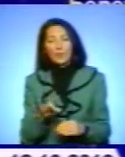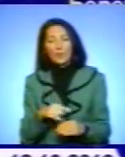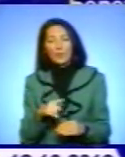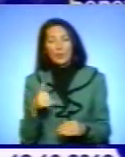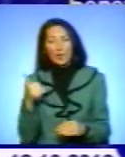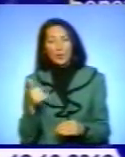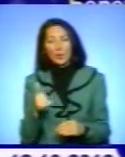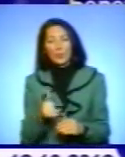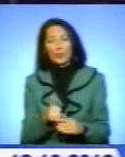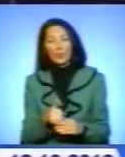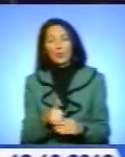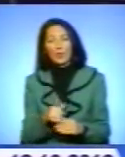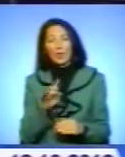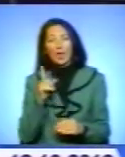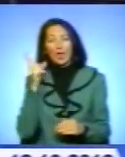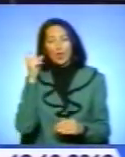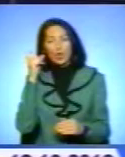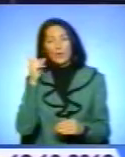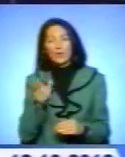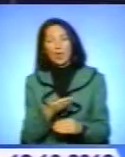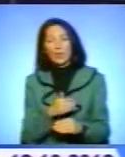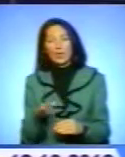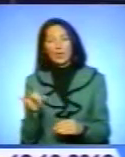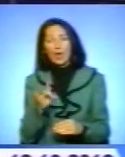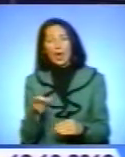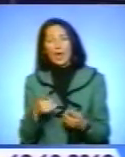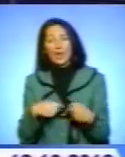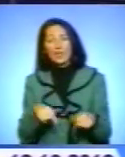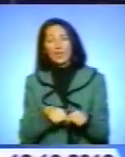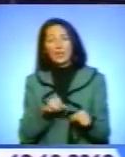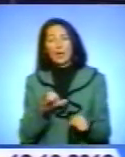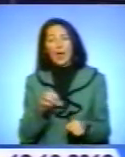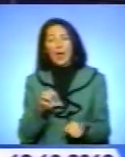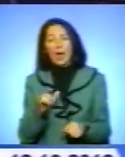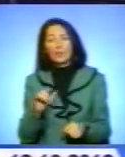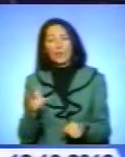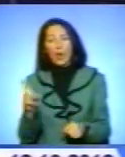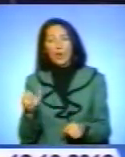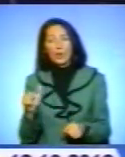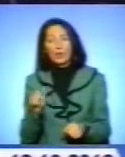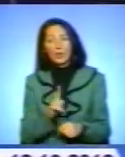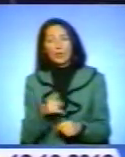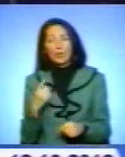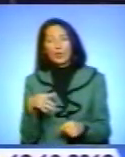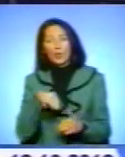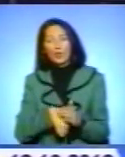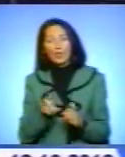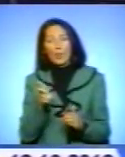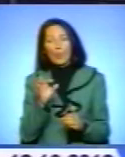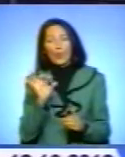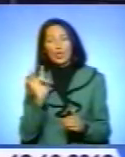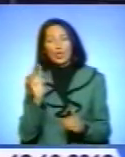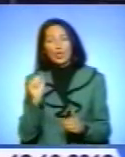43-60-92. Чортківський міжрайвідділ УСБУ в Тернопільській області. Сюди входять Борщівський, Гусятинський,